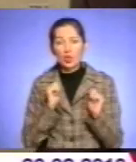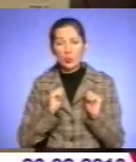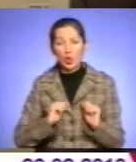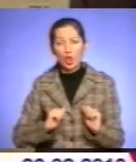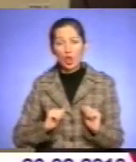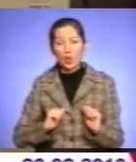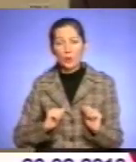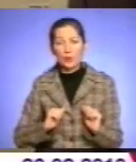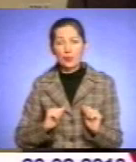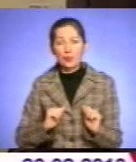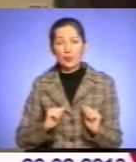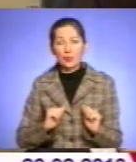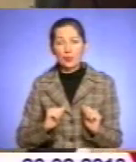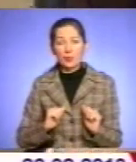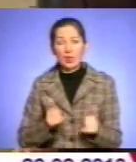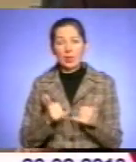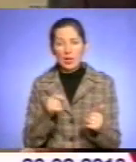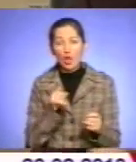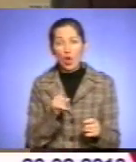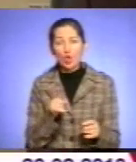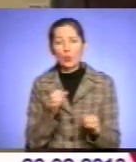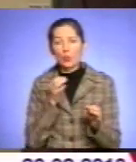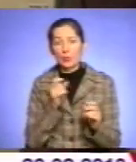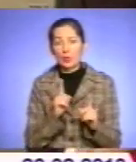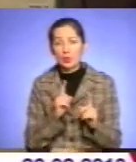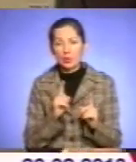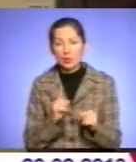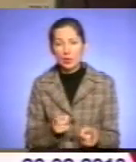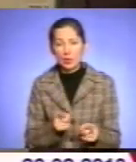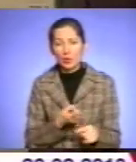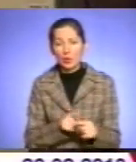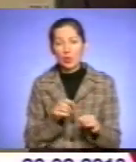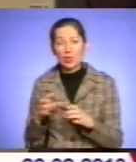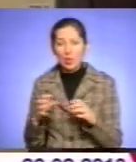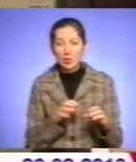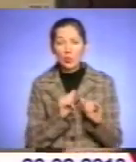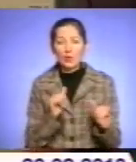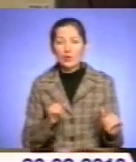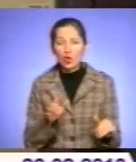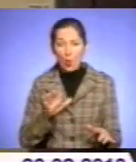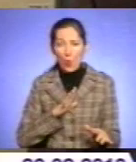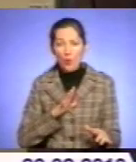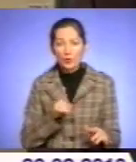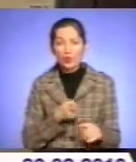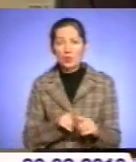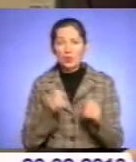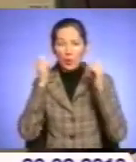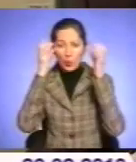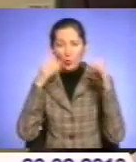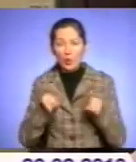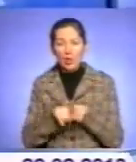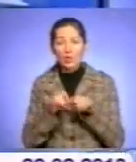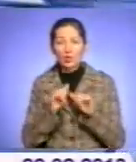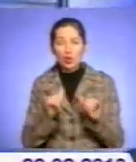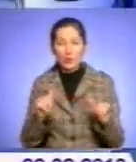спокійно. Для того, щоб дійсно той транспорт розвивався, для того, щоб цей транспорт був, і для того, щоб ця культура також